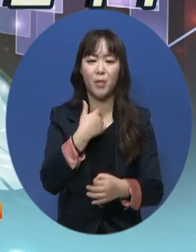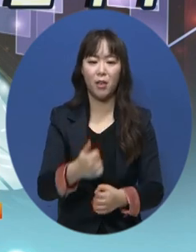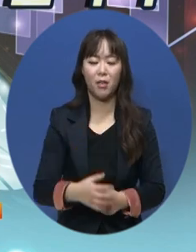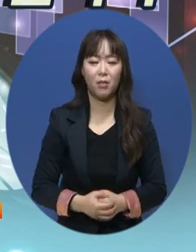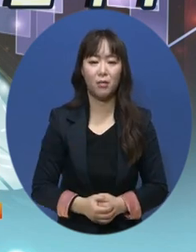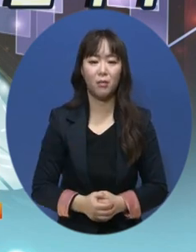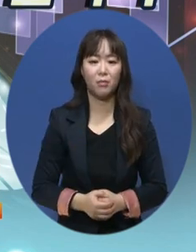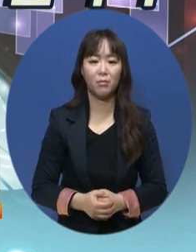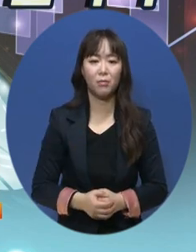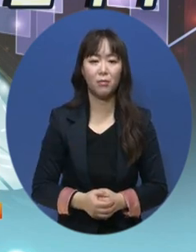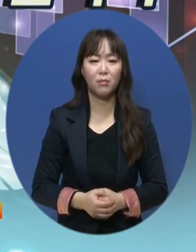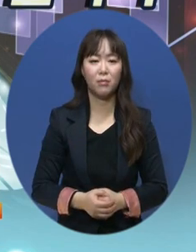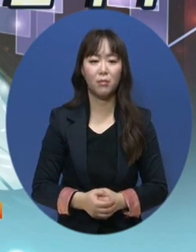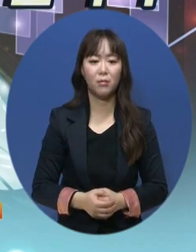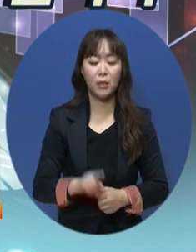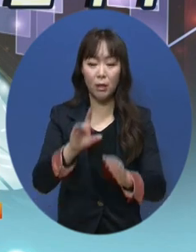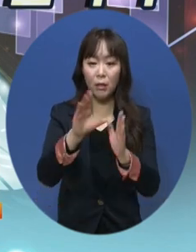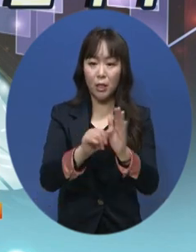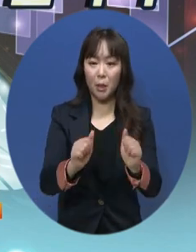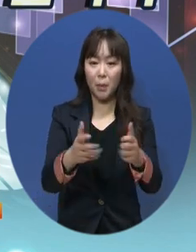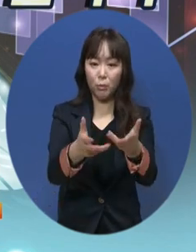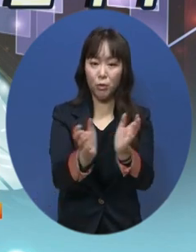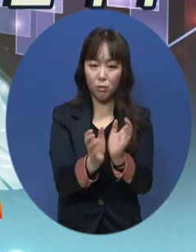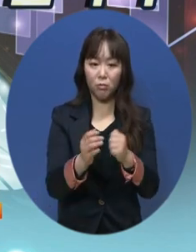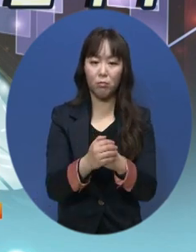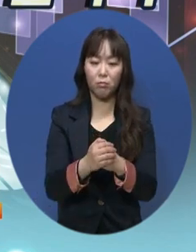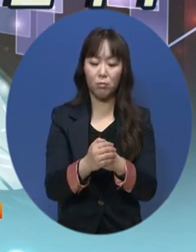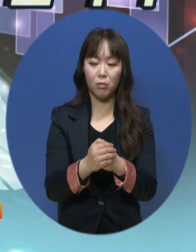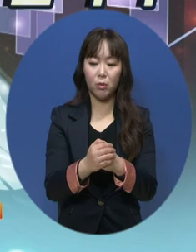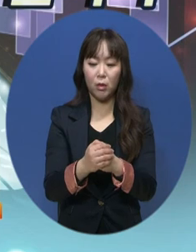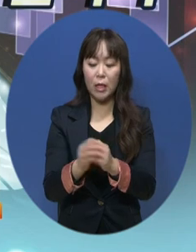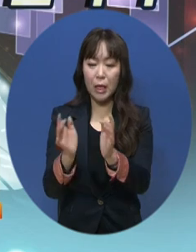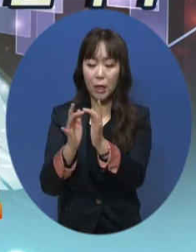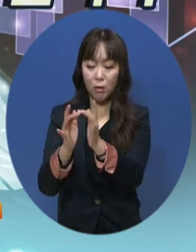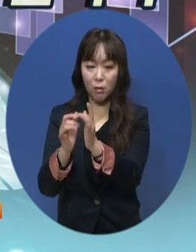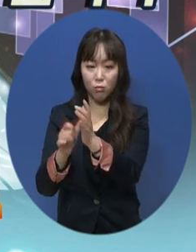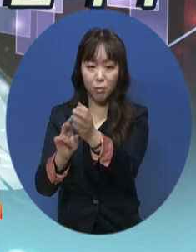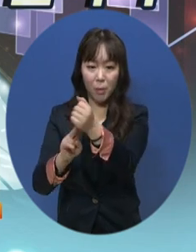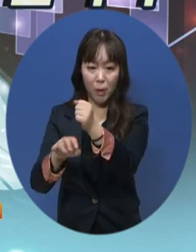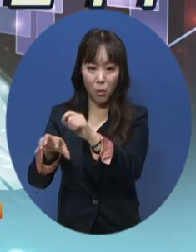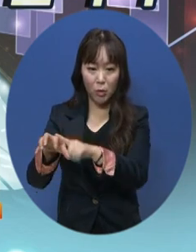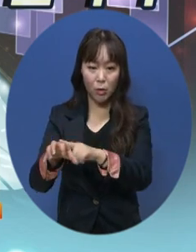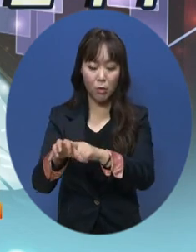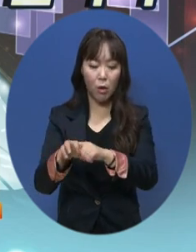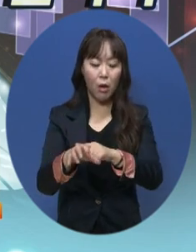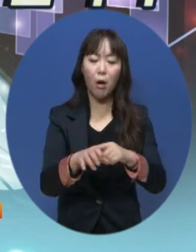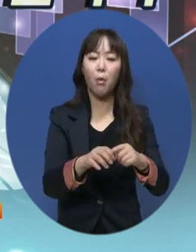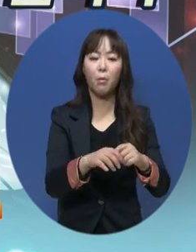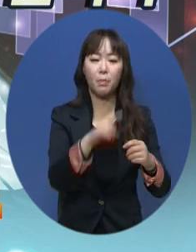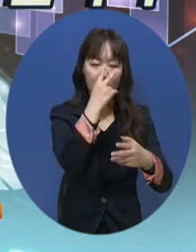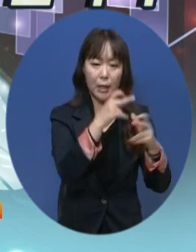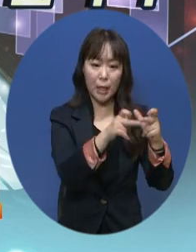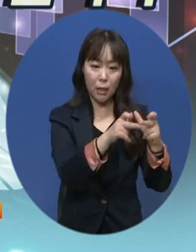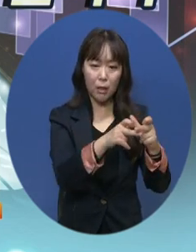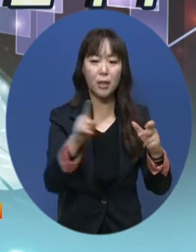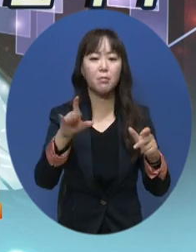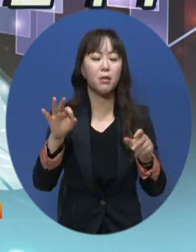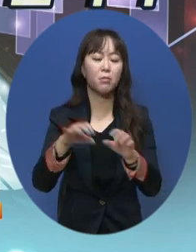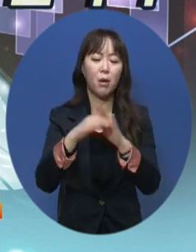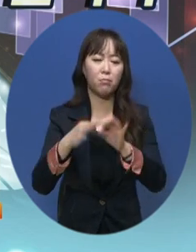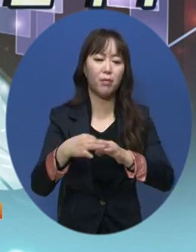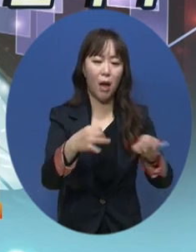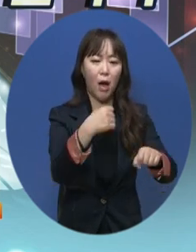이어졌습니다. 이날 재판부는 피고는 원고에게 각 10만 원씩 지급하라고 시각장애인